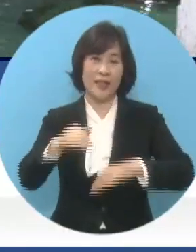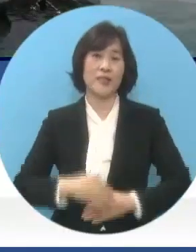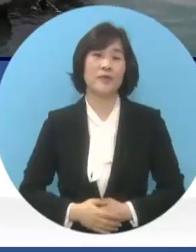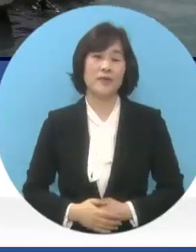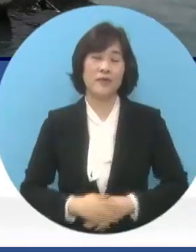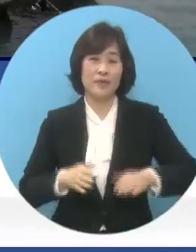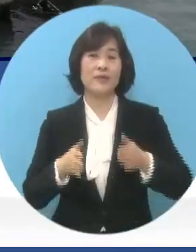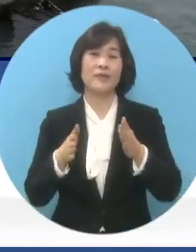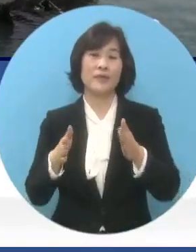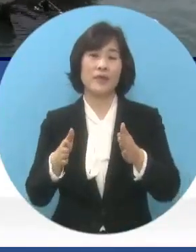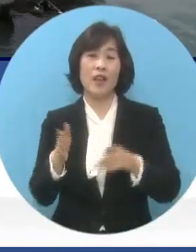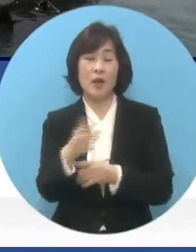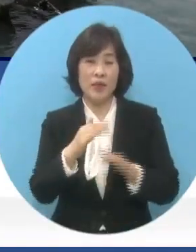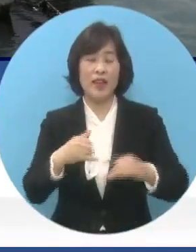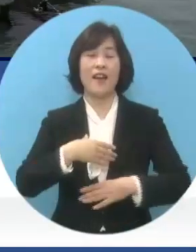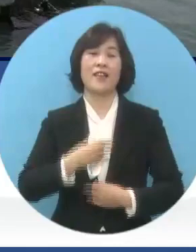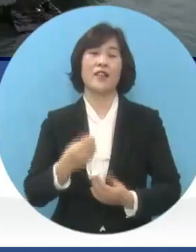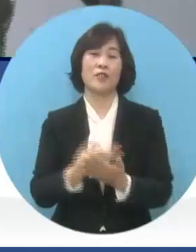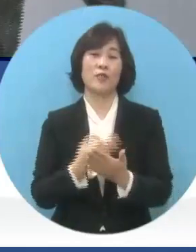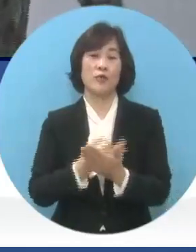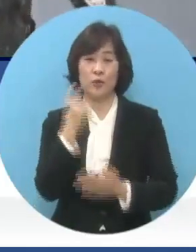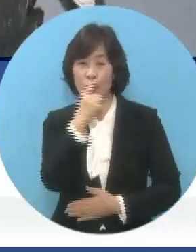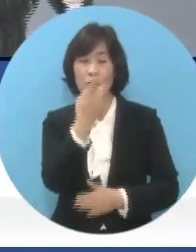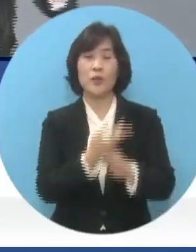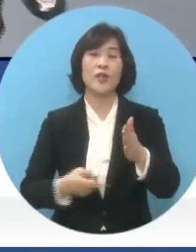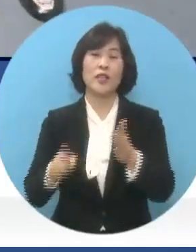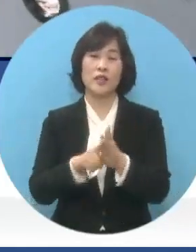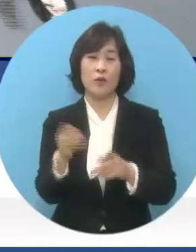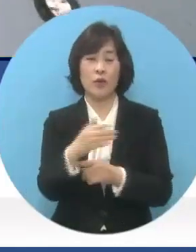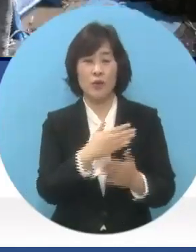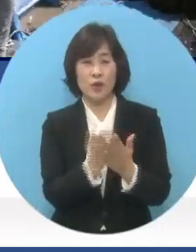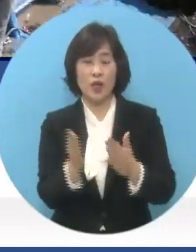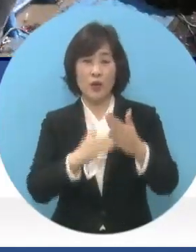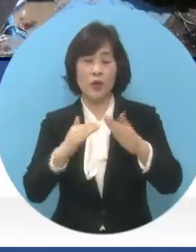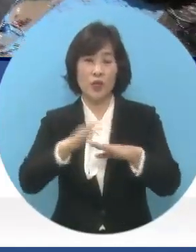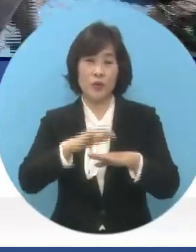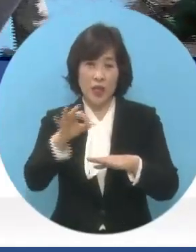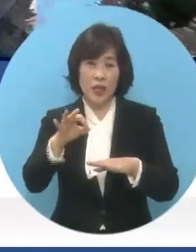전남도가 어민들의 안정적인 소득 보장을 위해 수산 분야 공익직불제를 확대합니다.